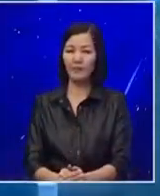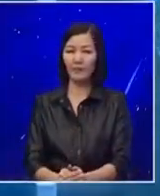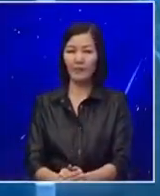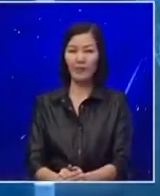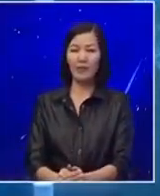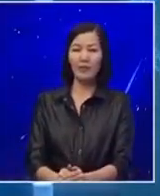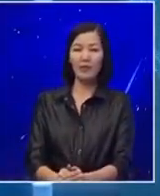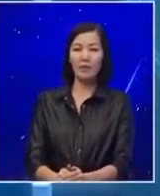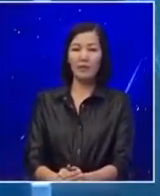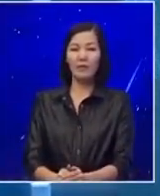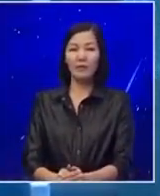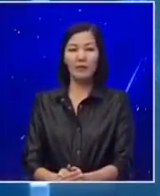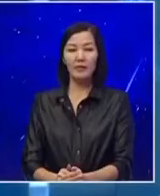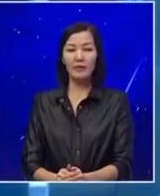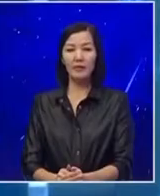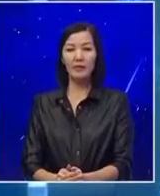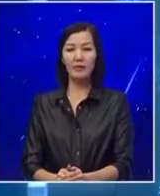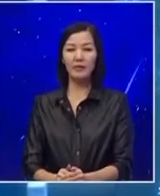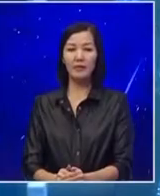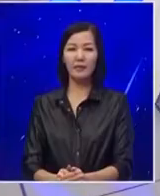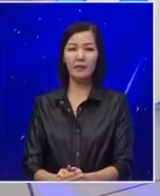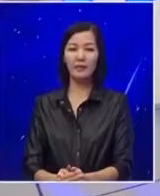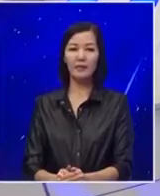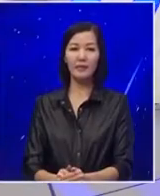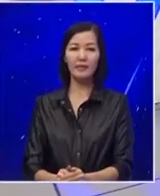Жарқын Нұрланұлы, Нұржан Мұқанов, Жетісу телеарнасы.